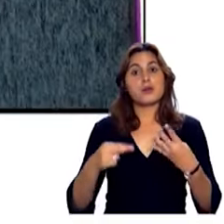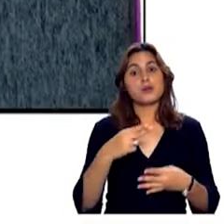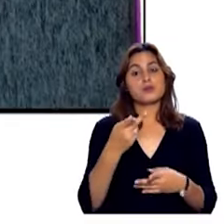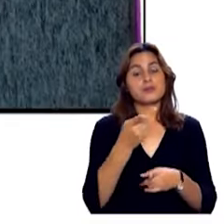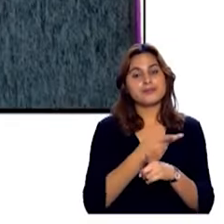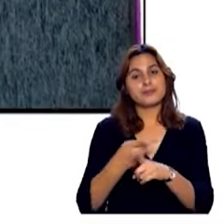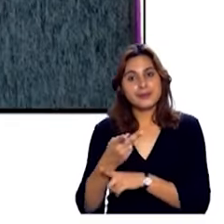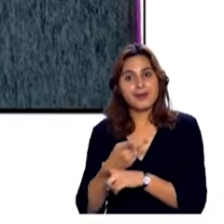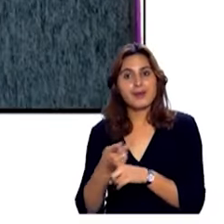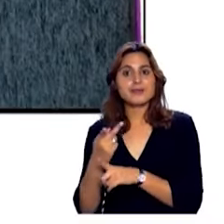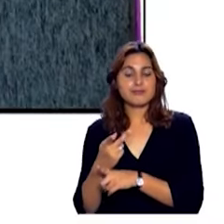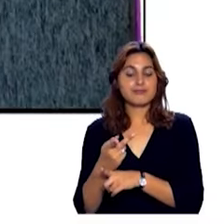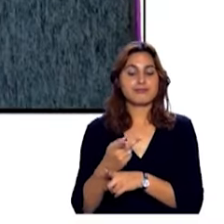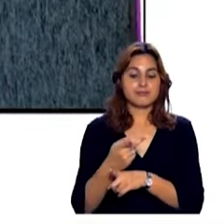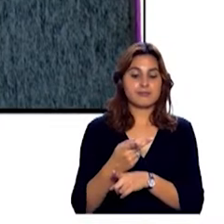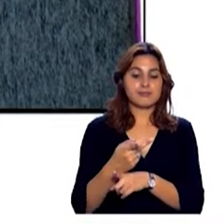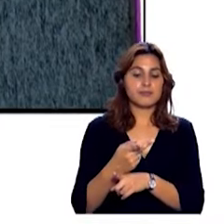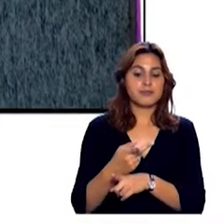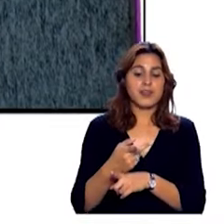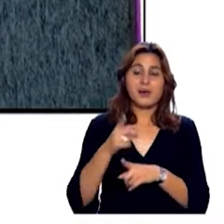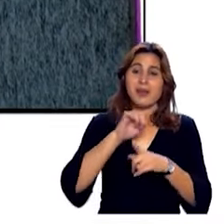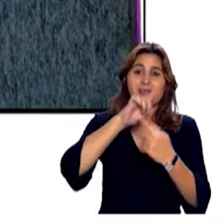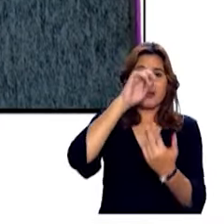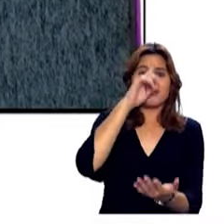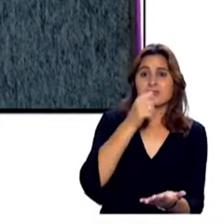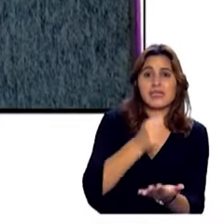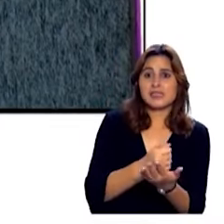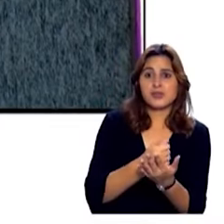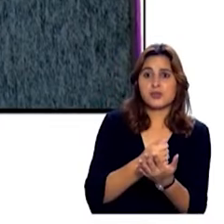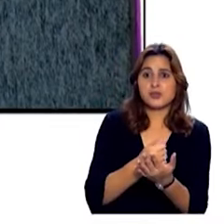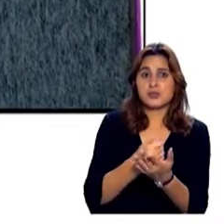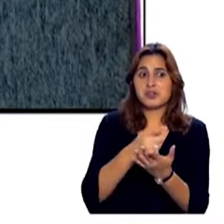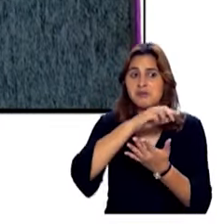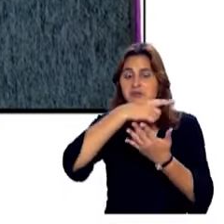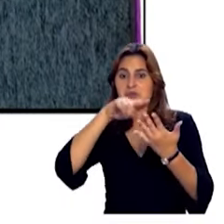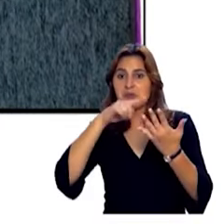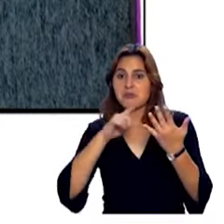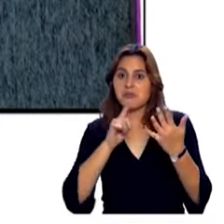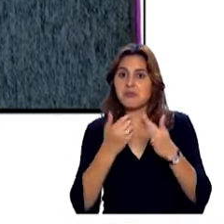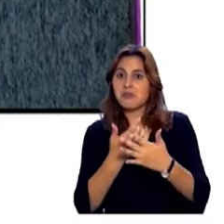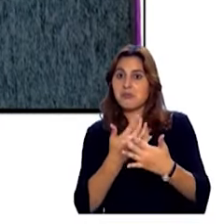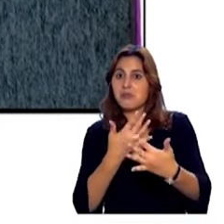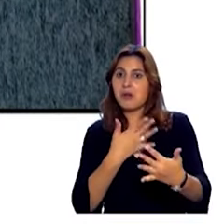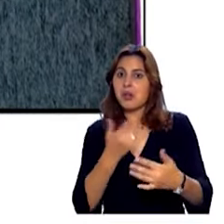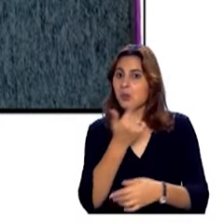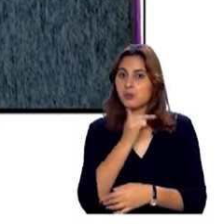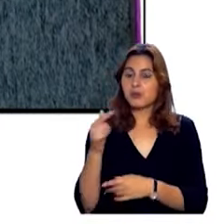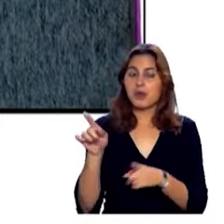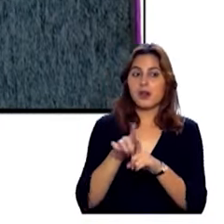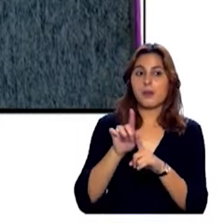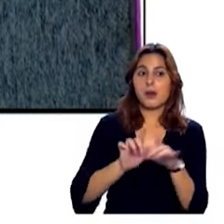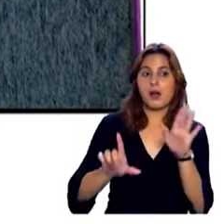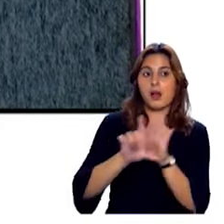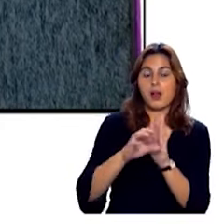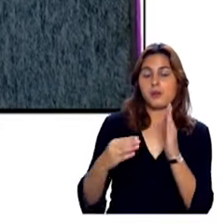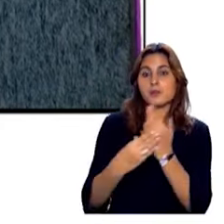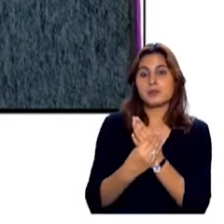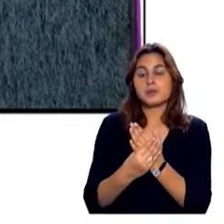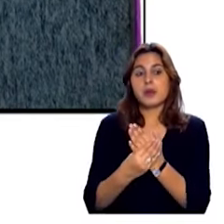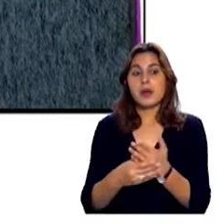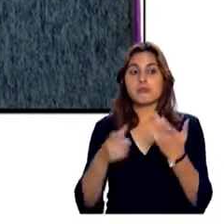ammissibile specifici requisiti formali che la legge processuale prevede per l'accesso alla corte di